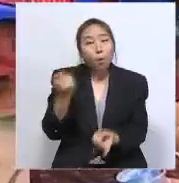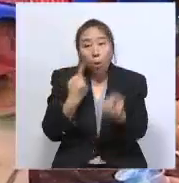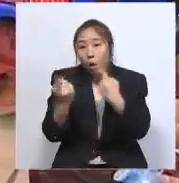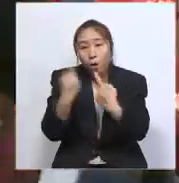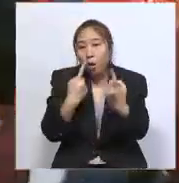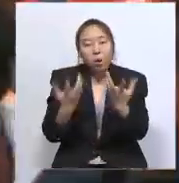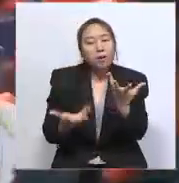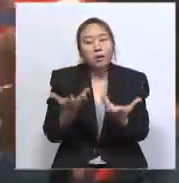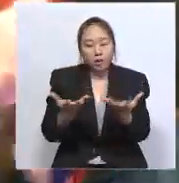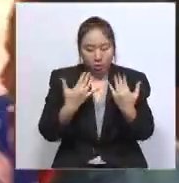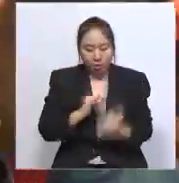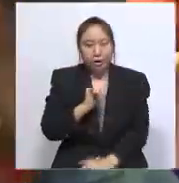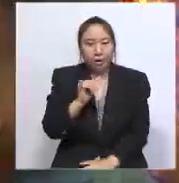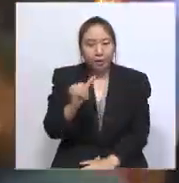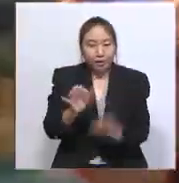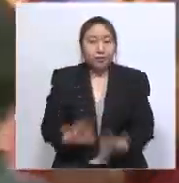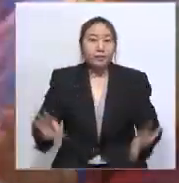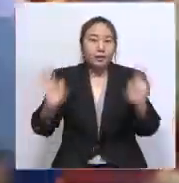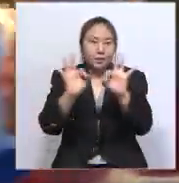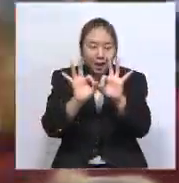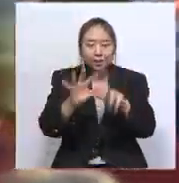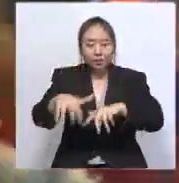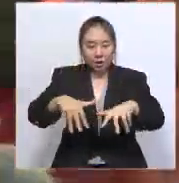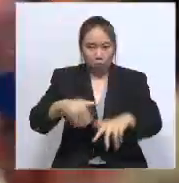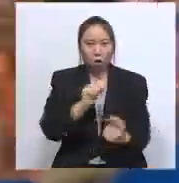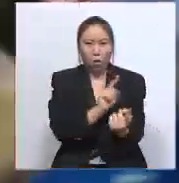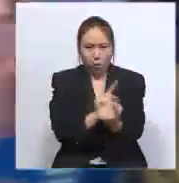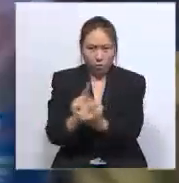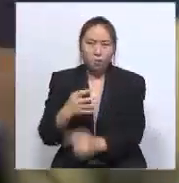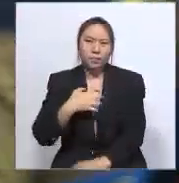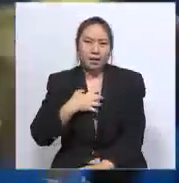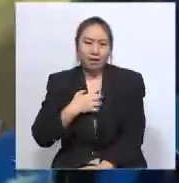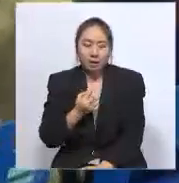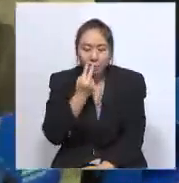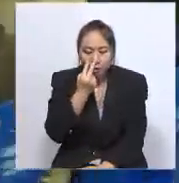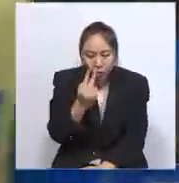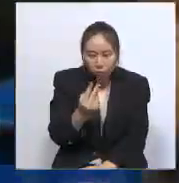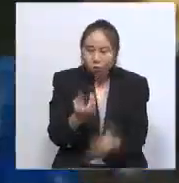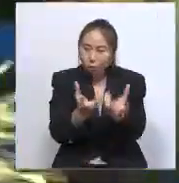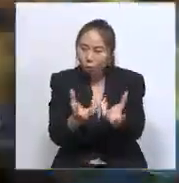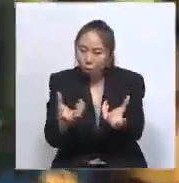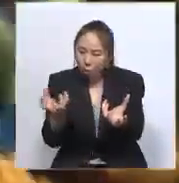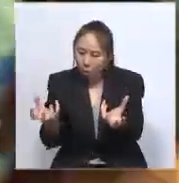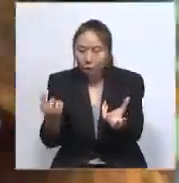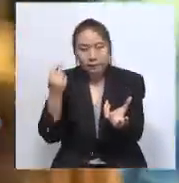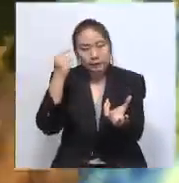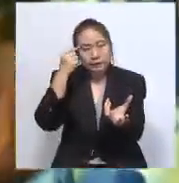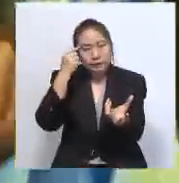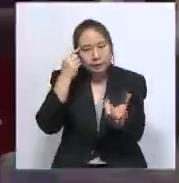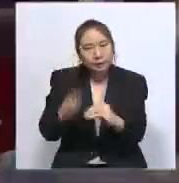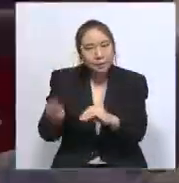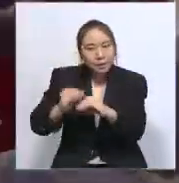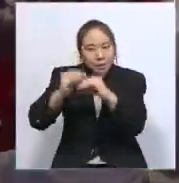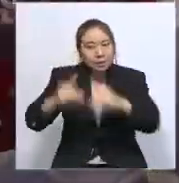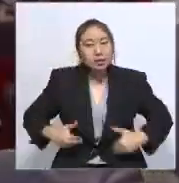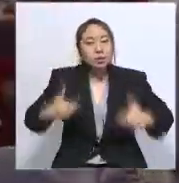ต่ว่าการลงพื้นที่ครั้งนี้จริงๆแล้วต้องการมาพบปะกับประชาชนและต้องการมาดูเรื่องของสินค้าแล้วก็ต่อยอดให้คุณภา